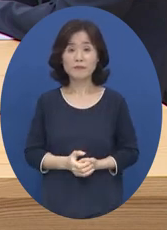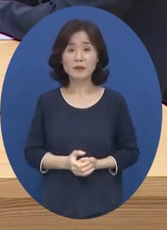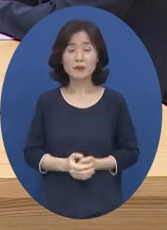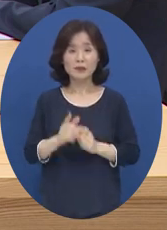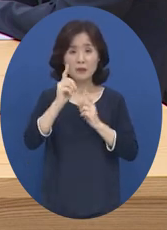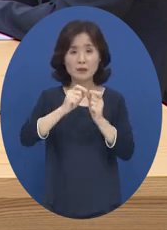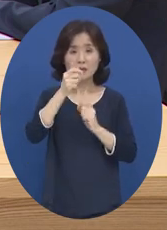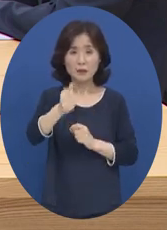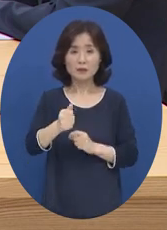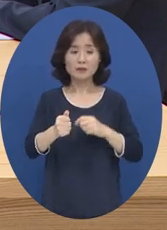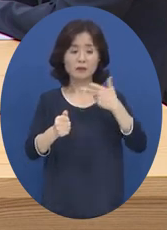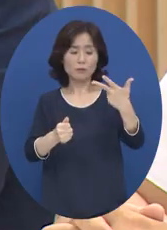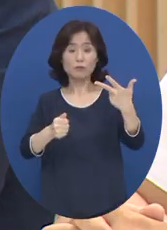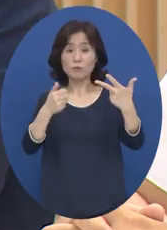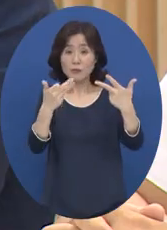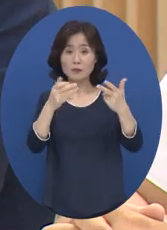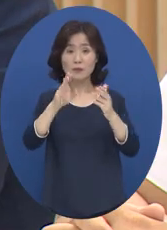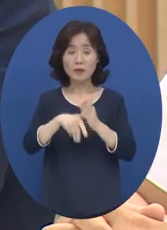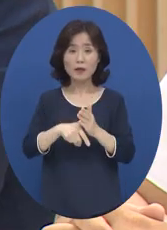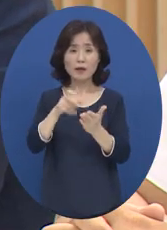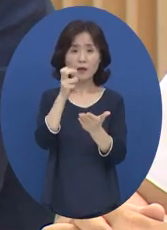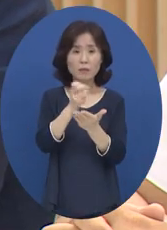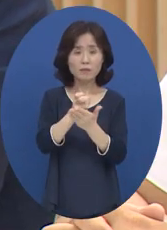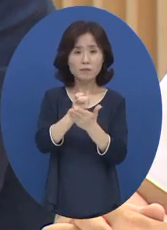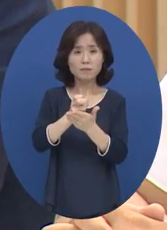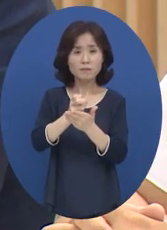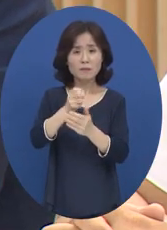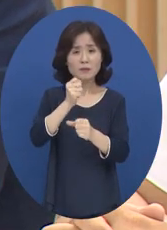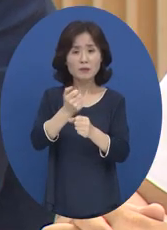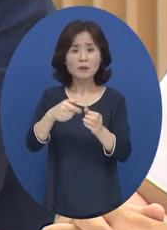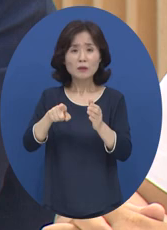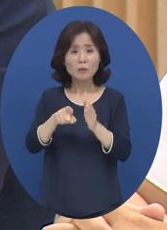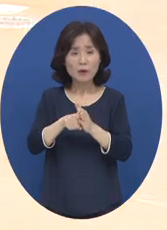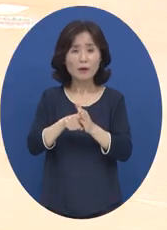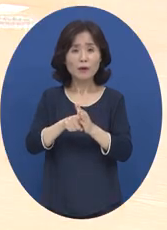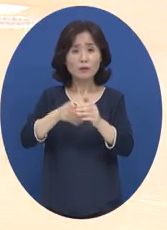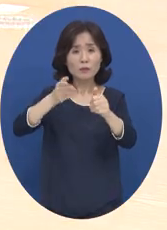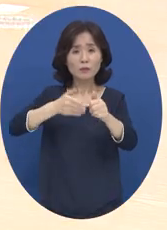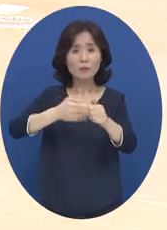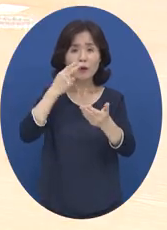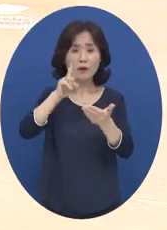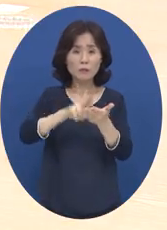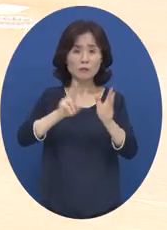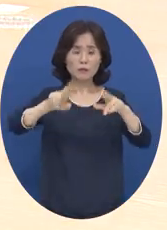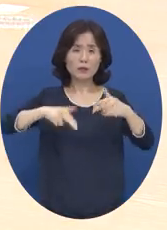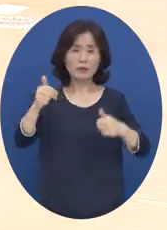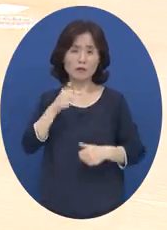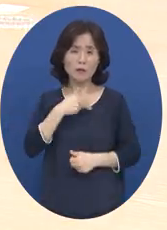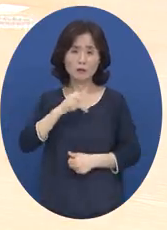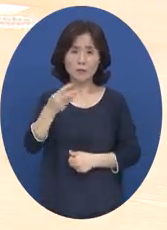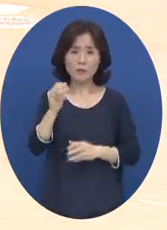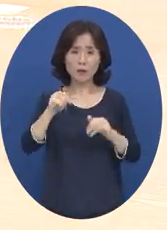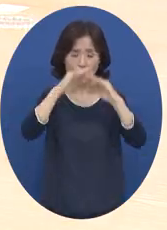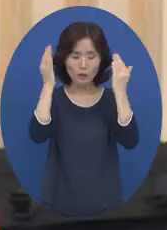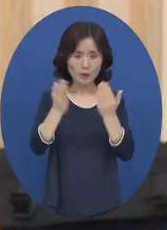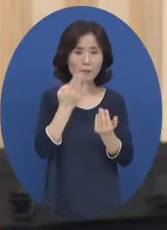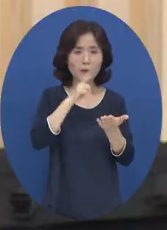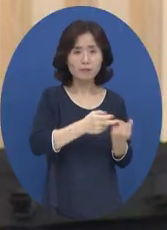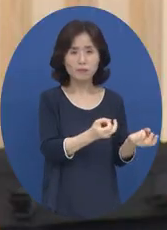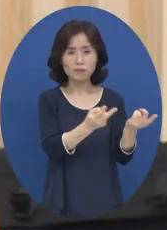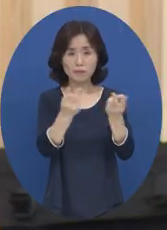이 지사는 지난 18일엔 법제화 요청 편지를 국회의원 300명 전원에게 보내기도